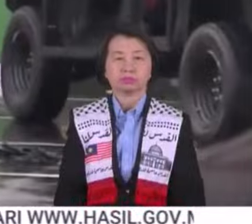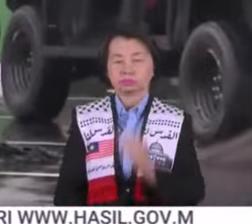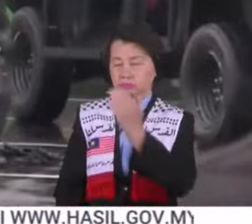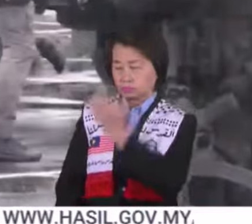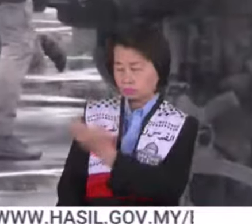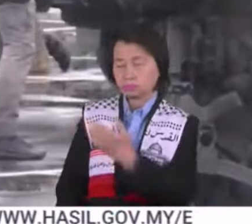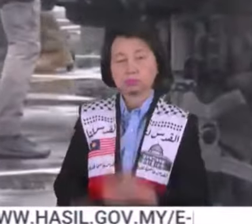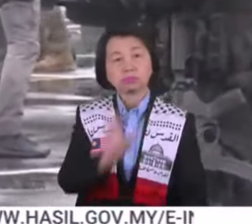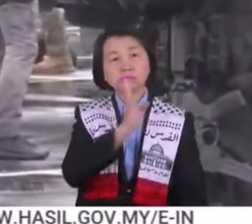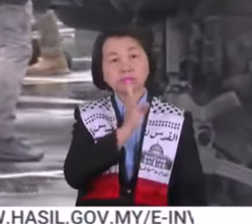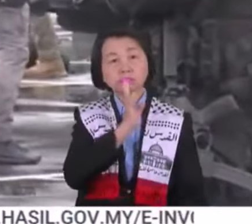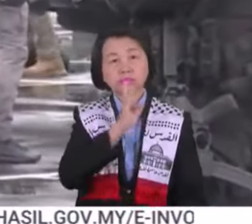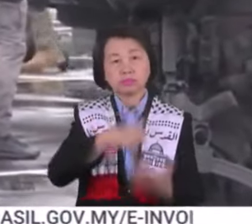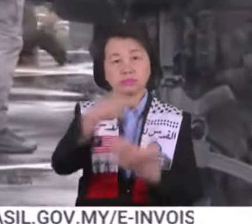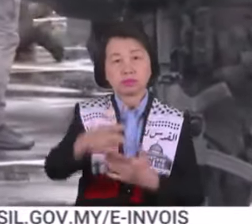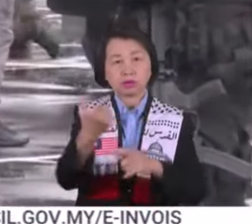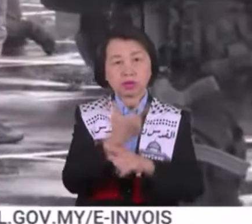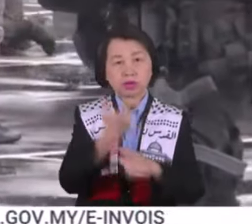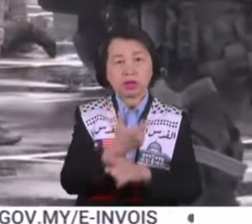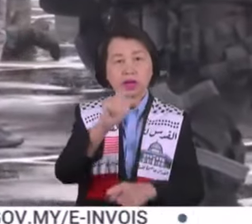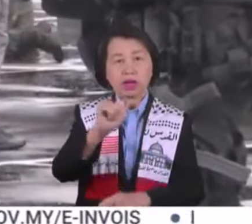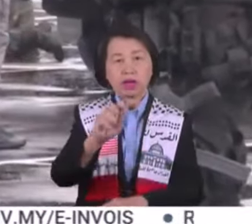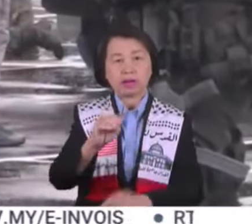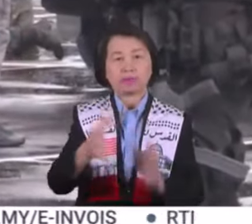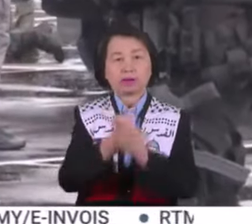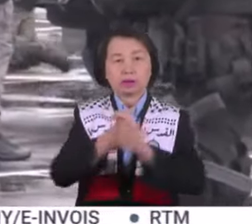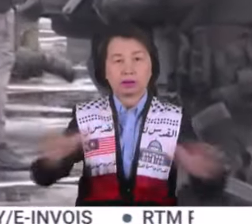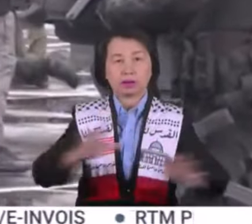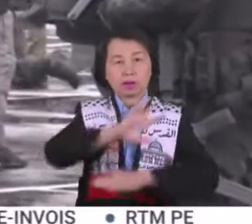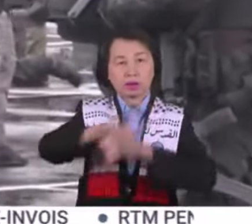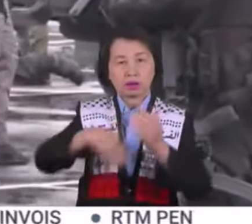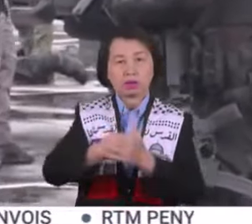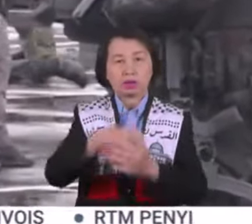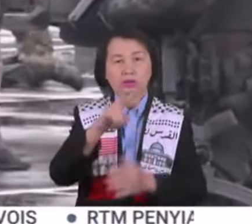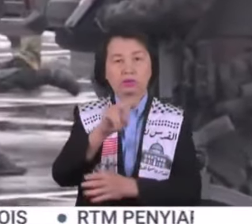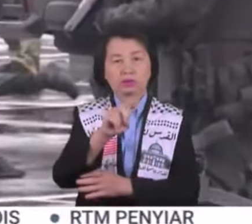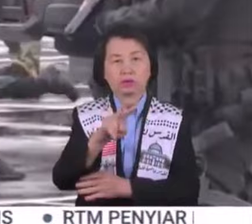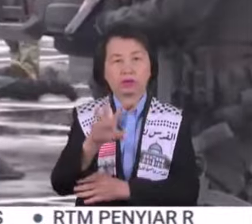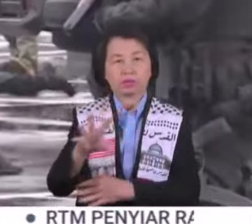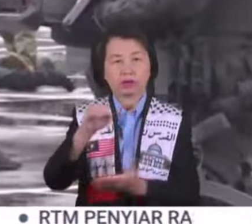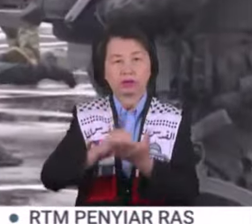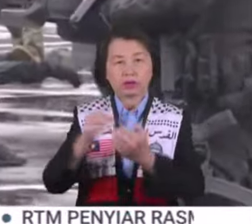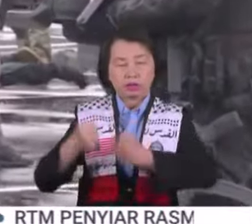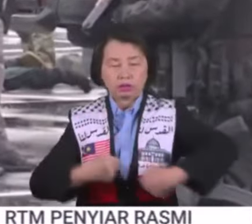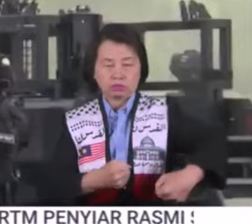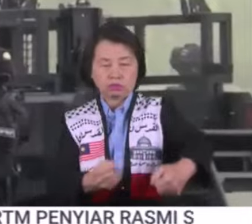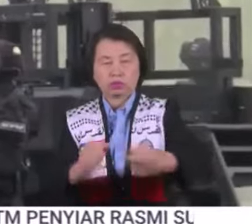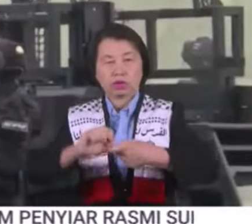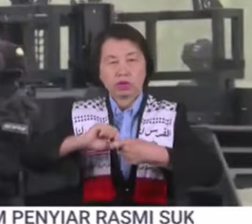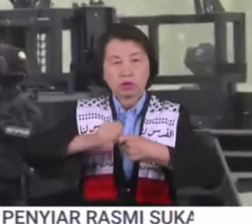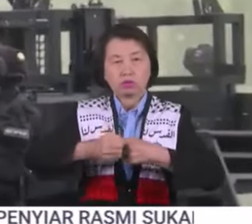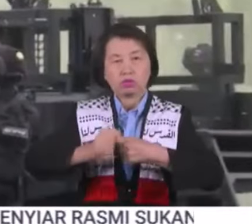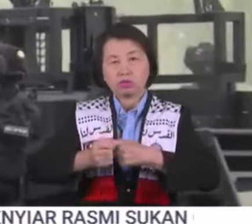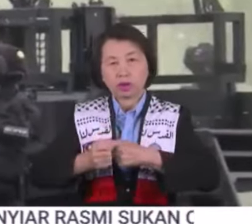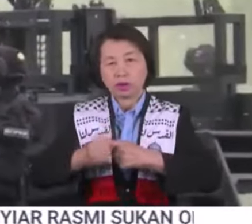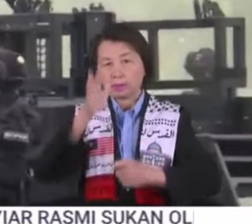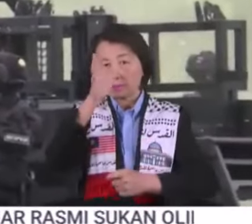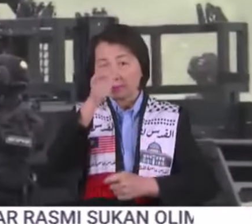Beliau berkata demikian pada program Latih Amal Keselamatan Menyeluruh 2024 di Sungai Udang, Melaka.